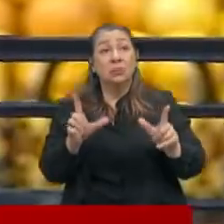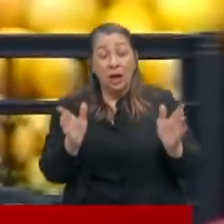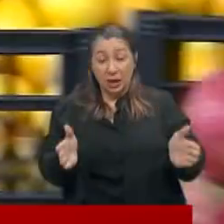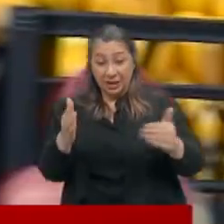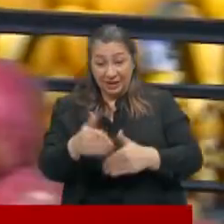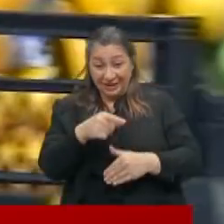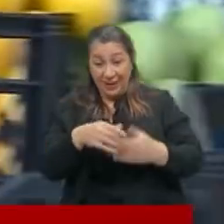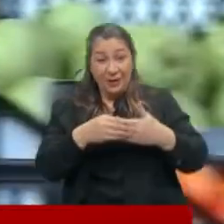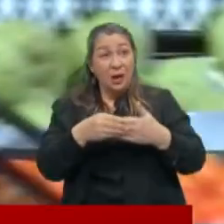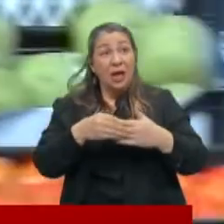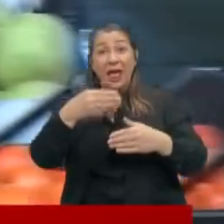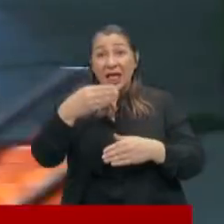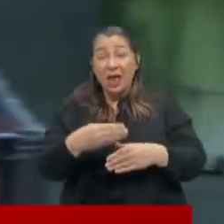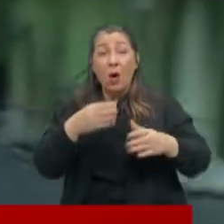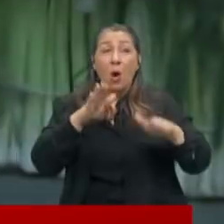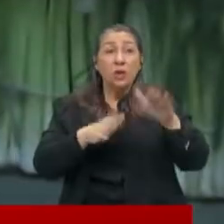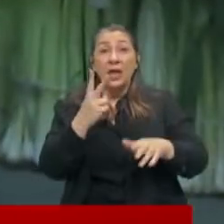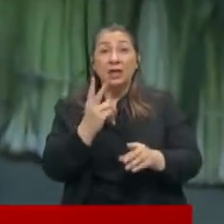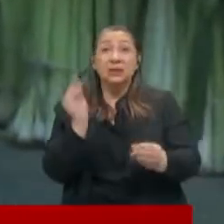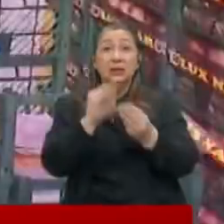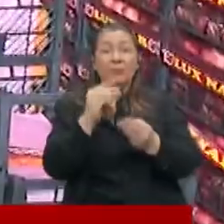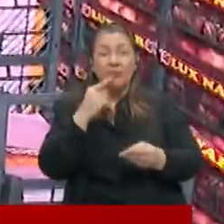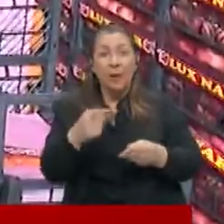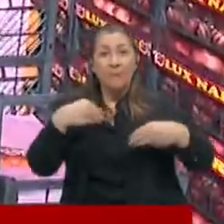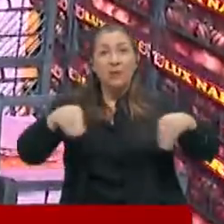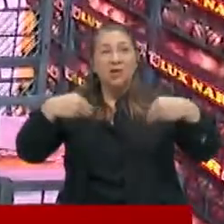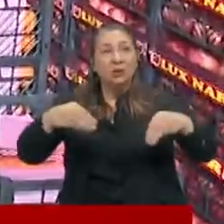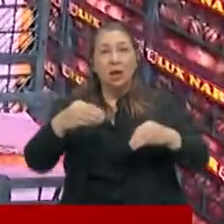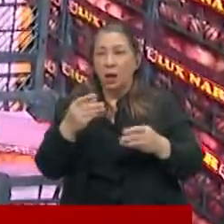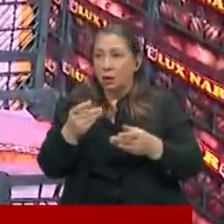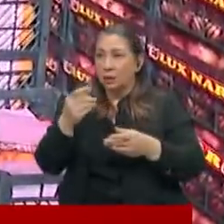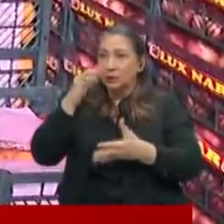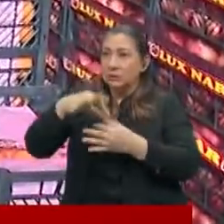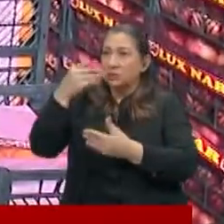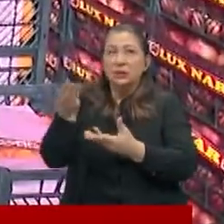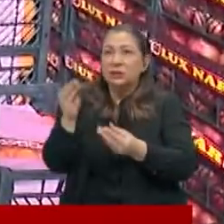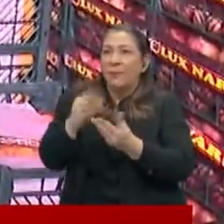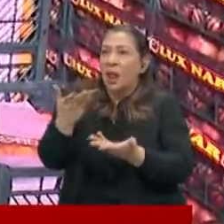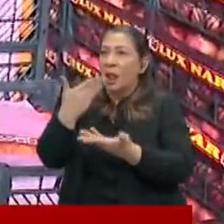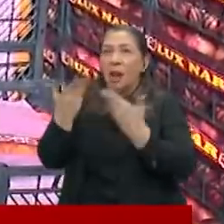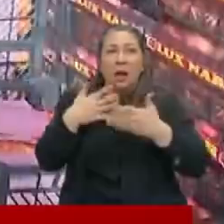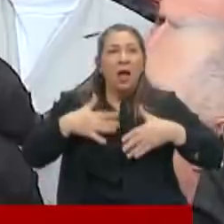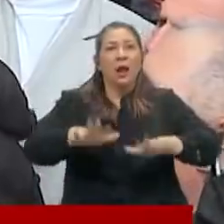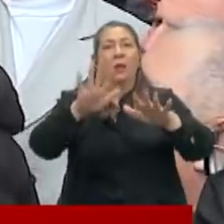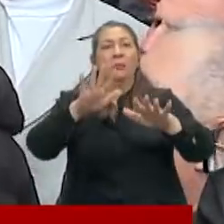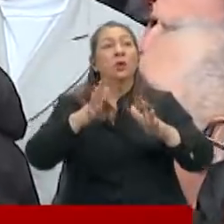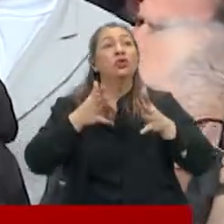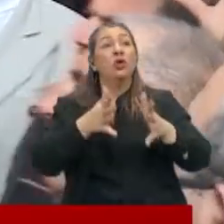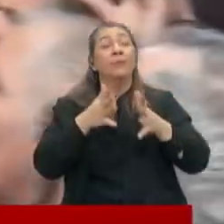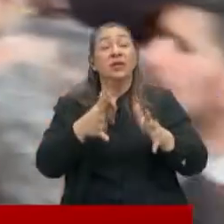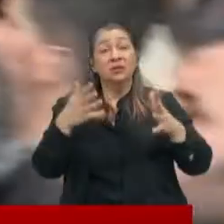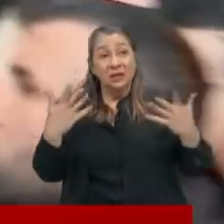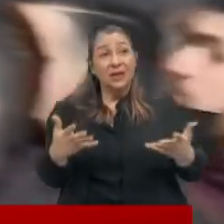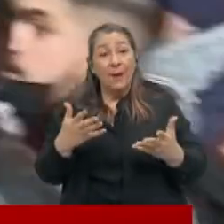fiyatı pazardaki etiketlere ortalama 2 lira zam demek. Pazarcılar tüketiciye bu zammı nasıl anlatırız dedi, eylem yaptı.